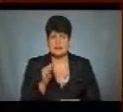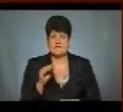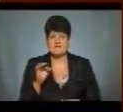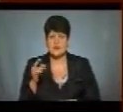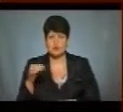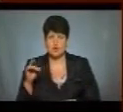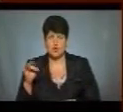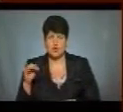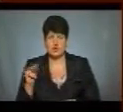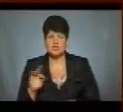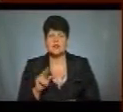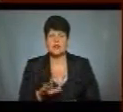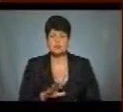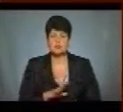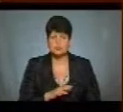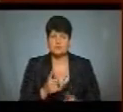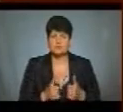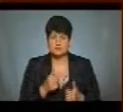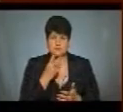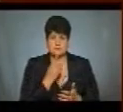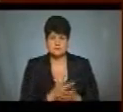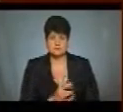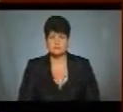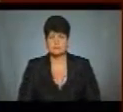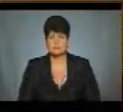Як відбувався турнір, бачила наша Анжела Шова.